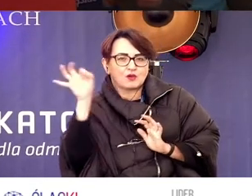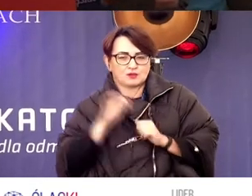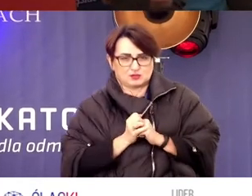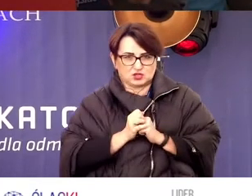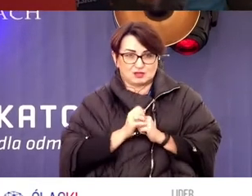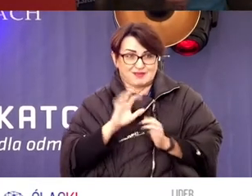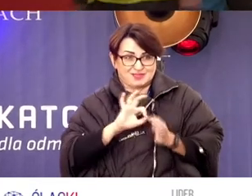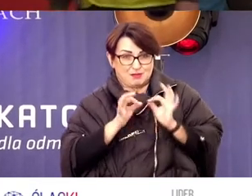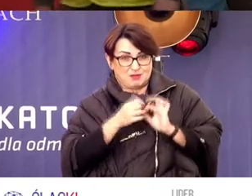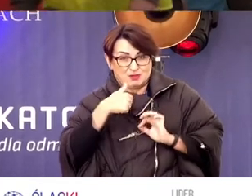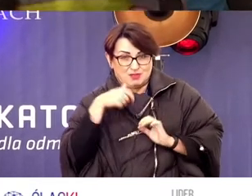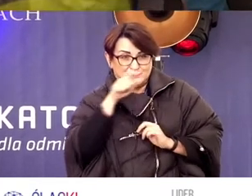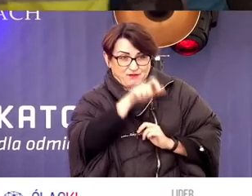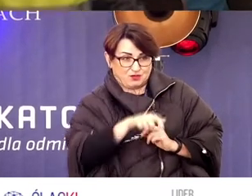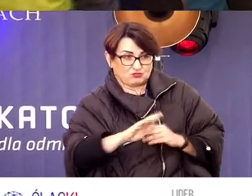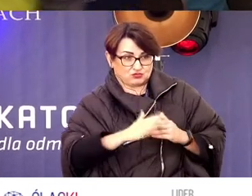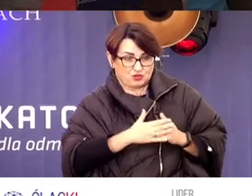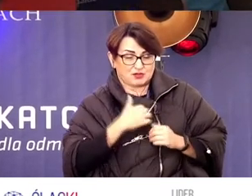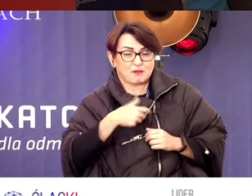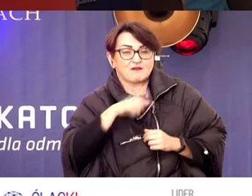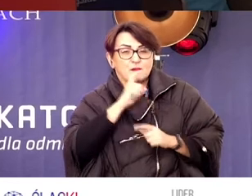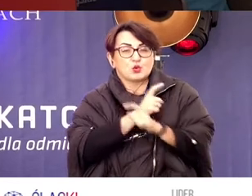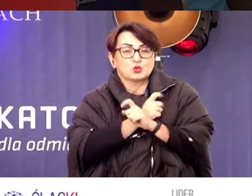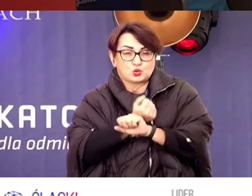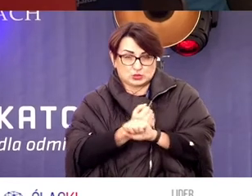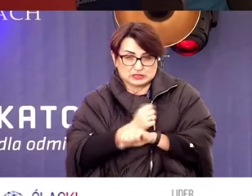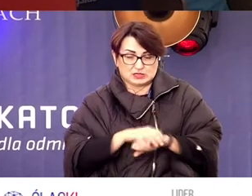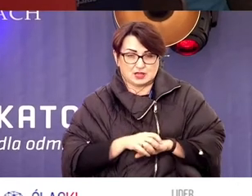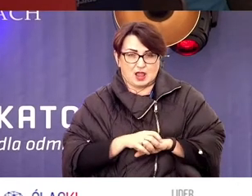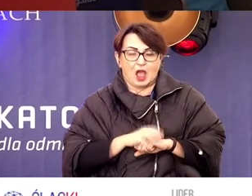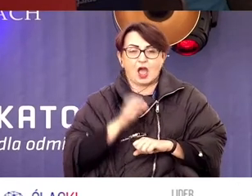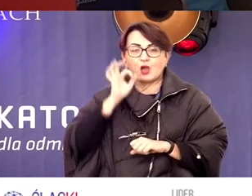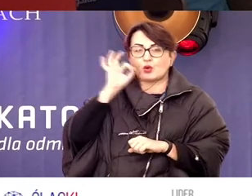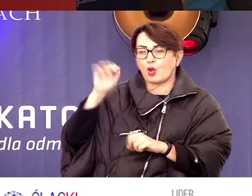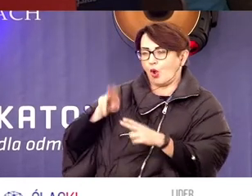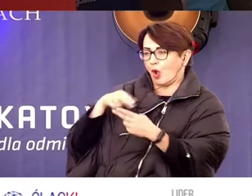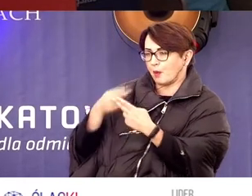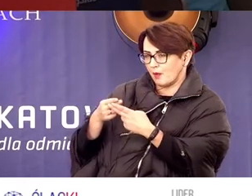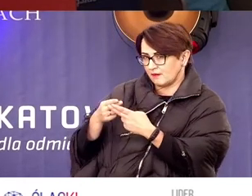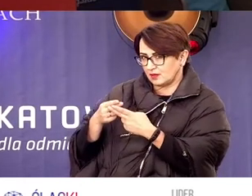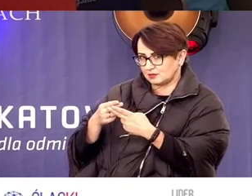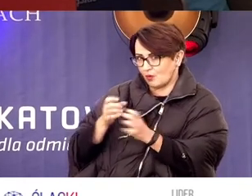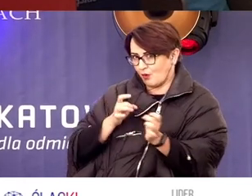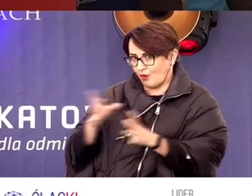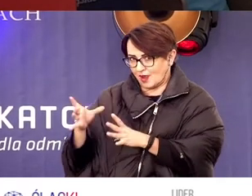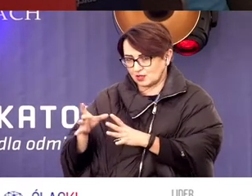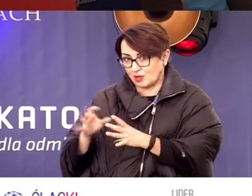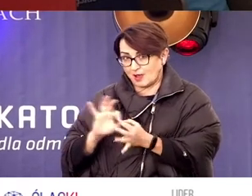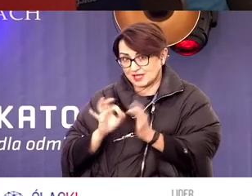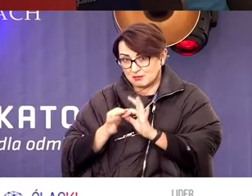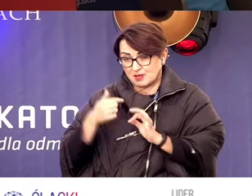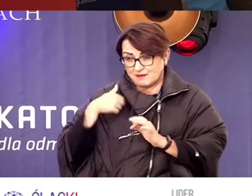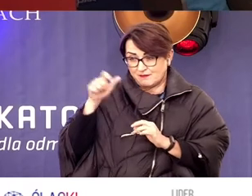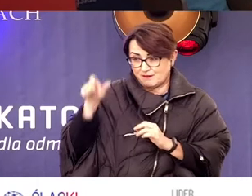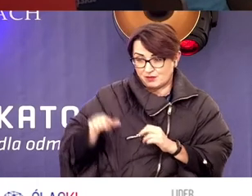pana, to wypiłabym truciznę. Na co Churchill odpowiedział bez wahania i chwała mu za refleks: gdybym ja był